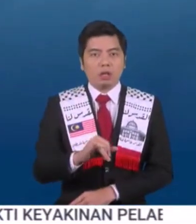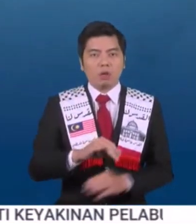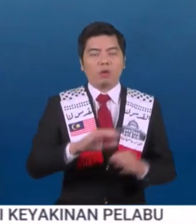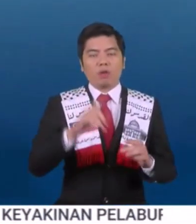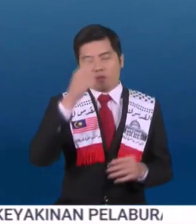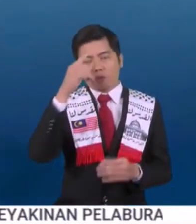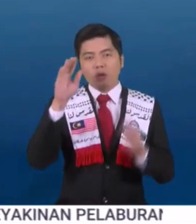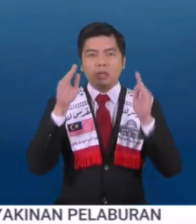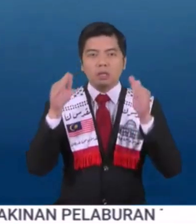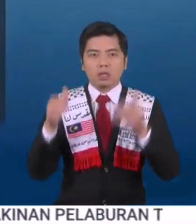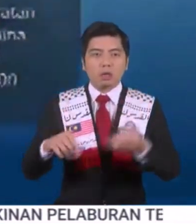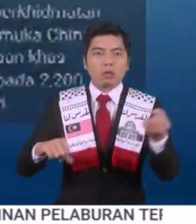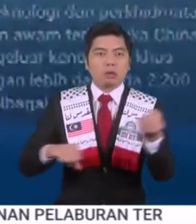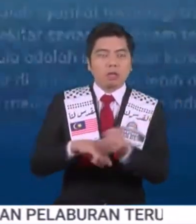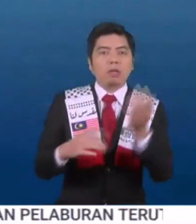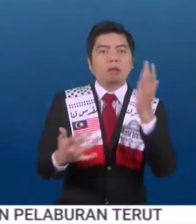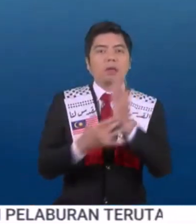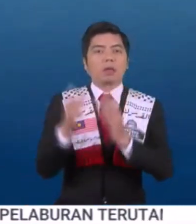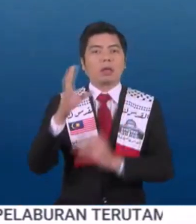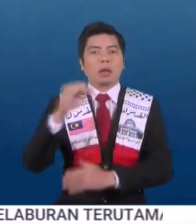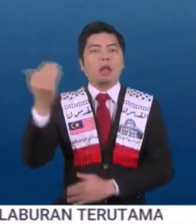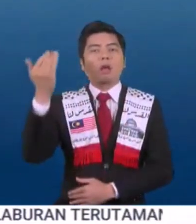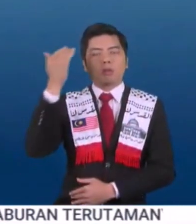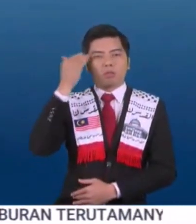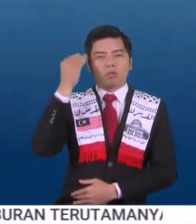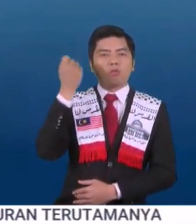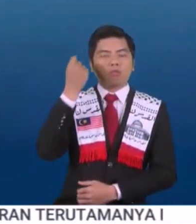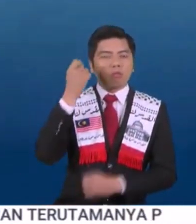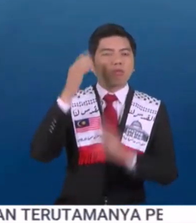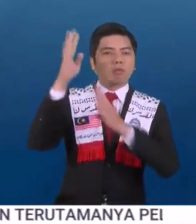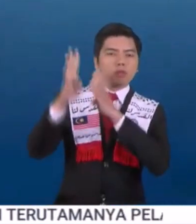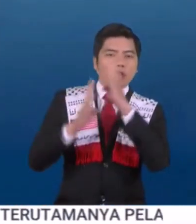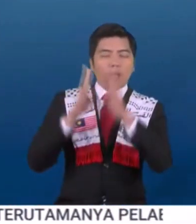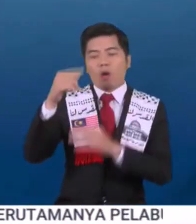tertumpu kepada sokongan teknologi dan pengetahuan khususnya